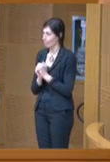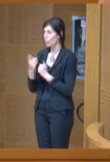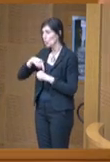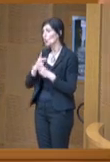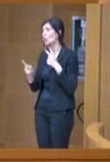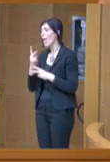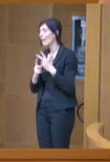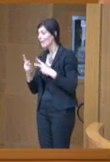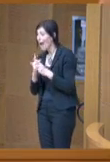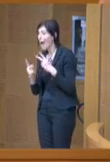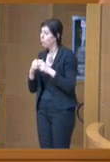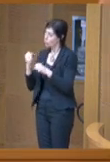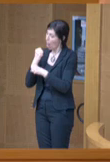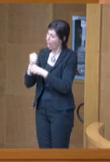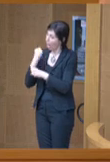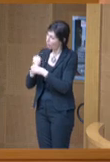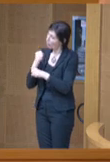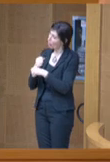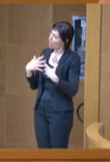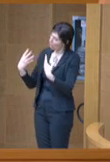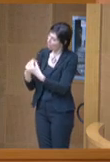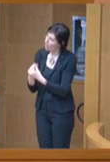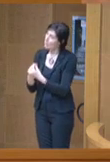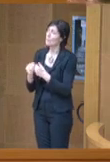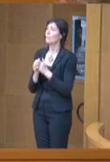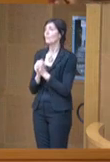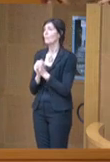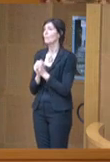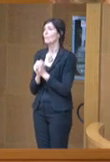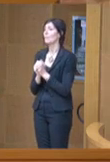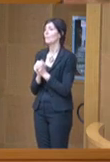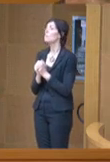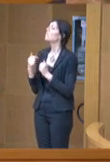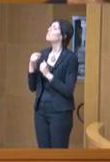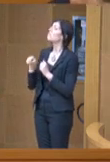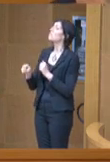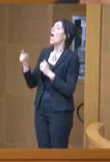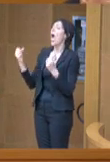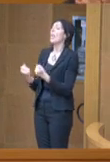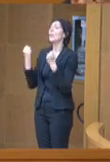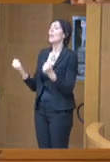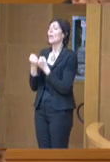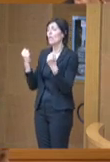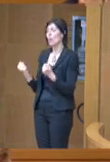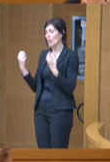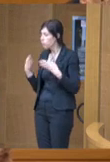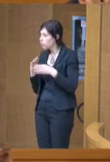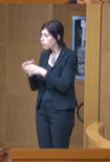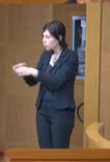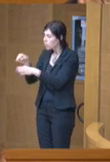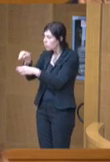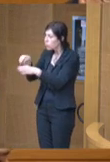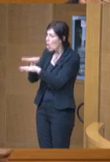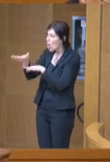cerchiamo anche di lavorare con e non solo per. E pur essendo un'attività in cui confluiscono queste